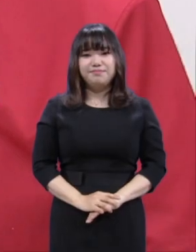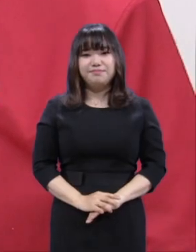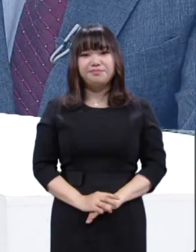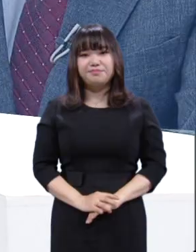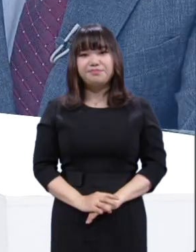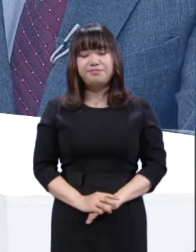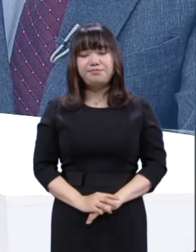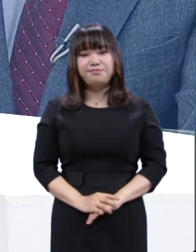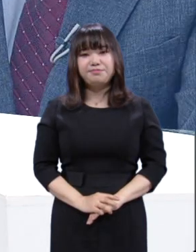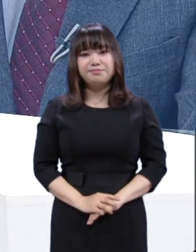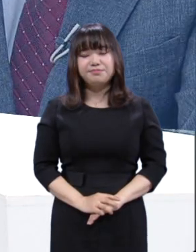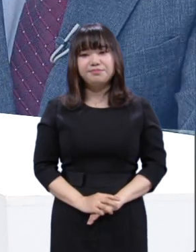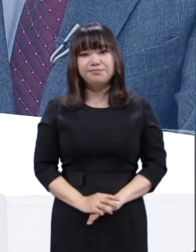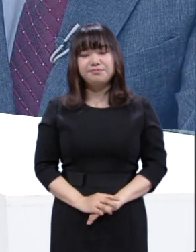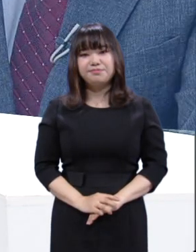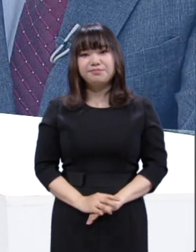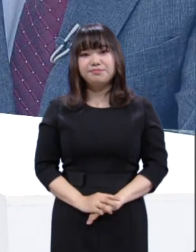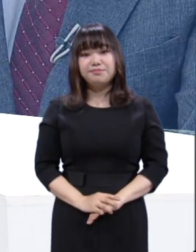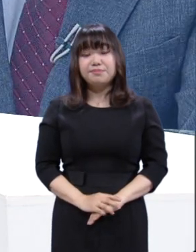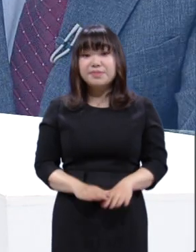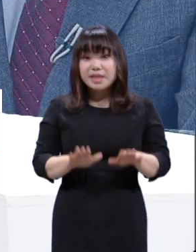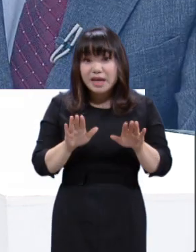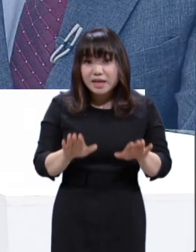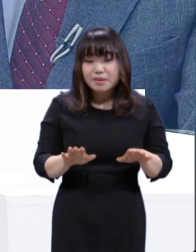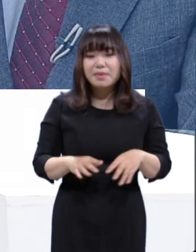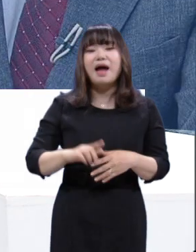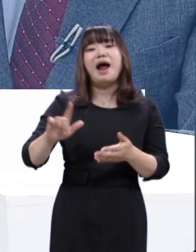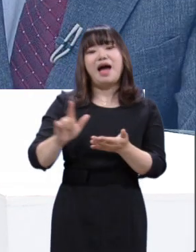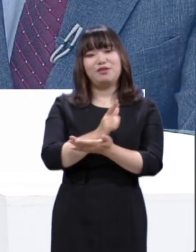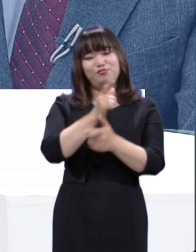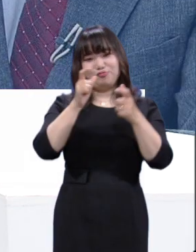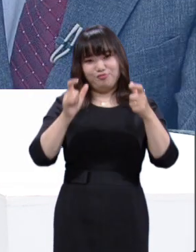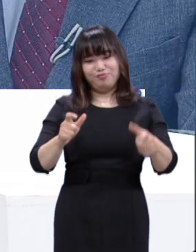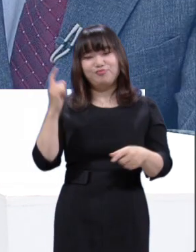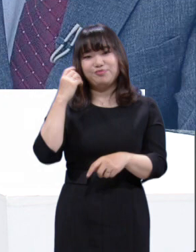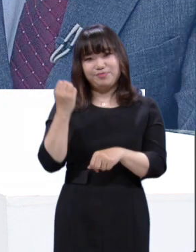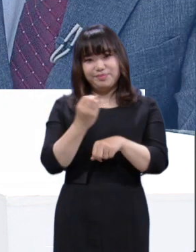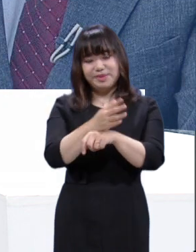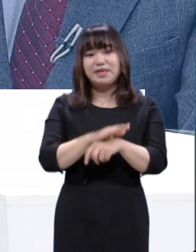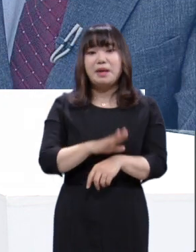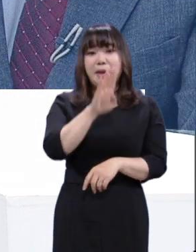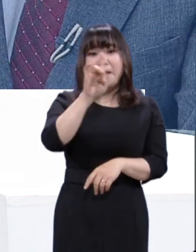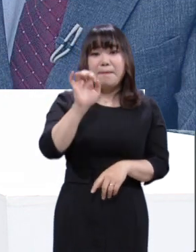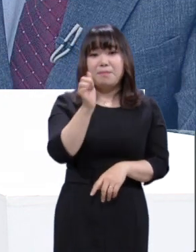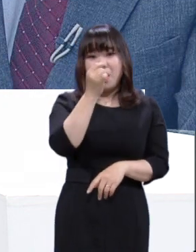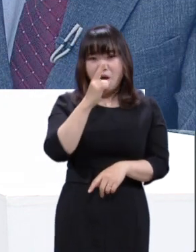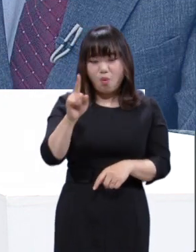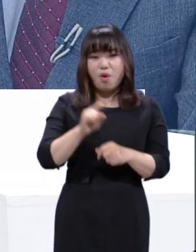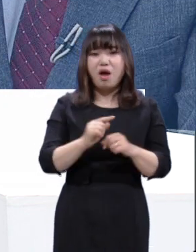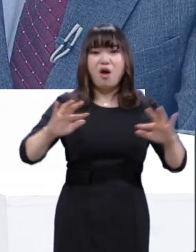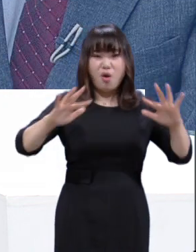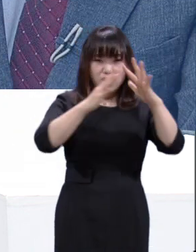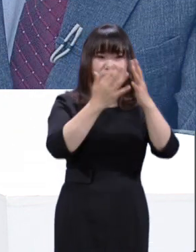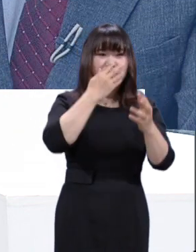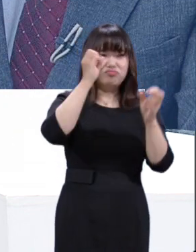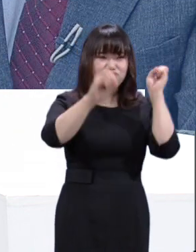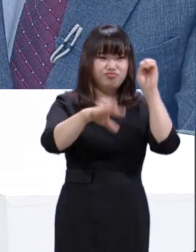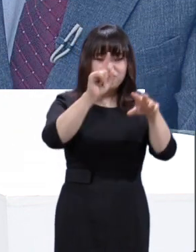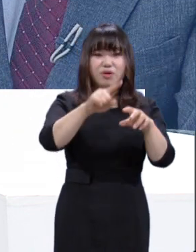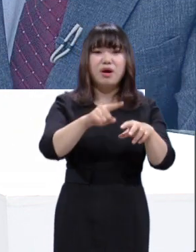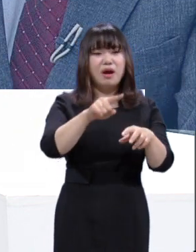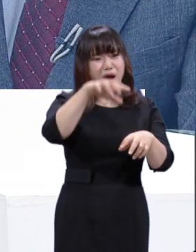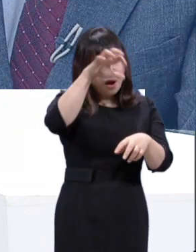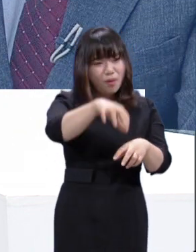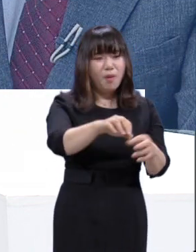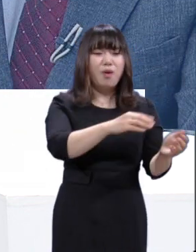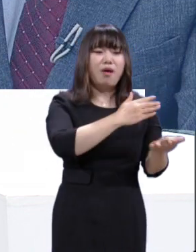김진중입니다. 네, 이번에는 강서구 소식입니다. 방화동 건설 폐기물 처리 시설 이전은 강서구의 숙원